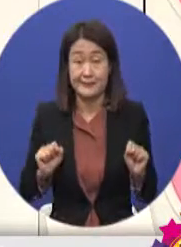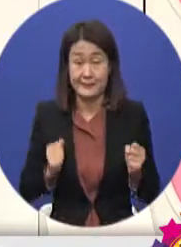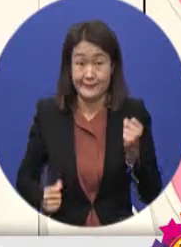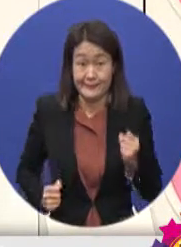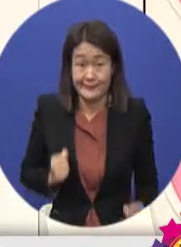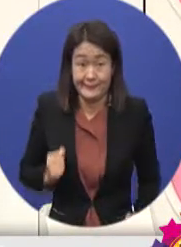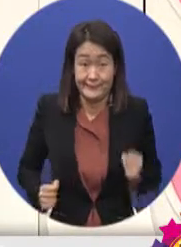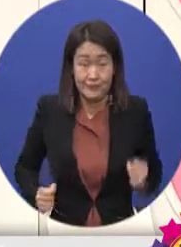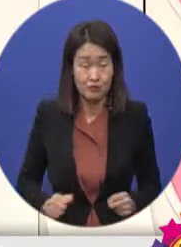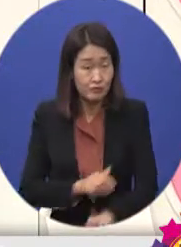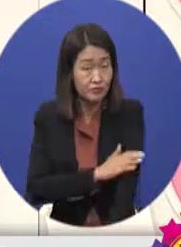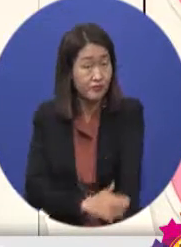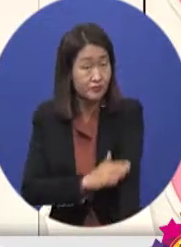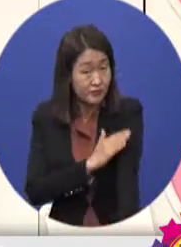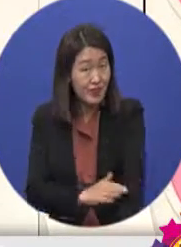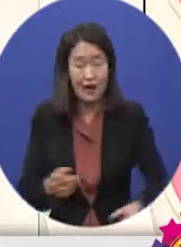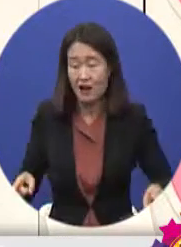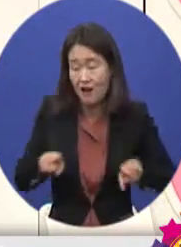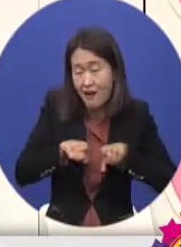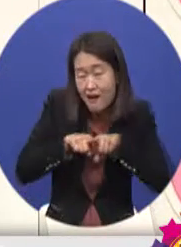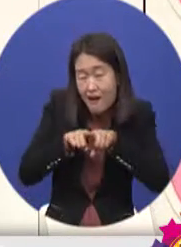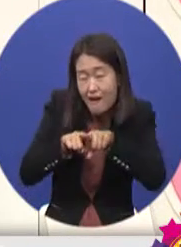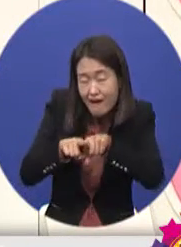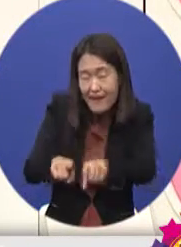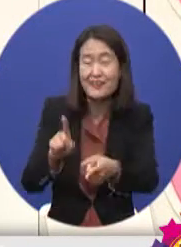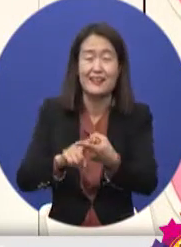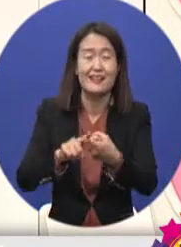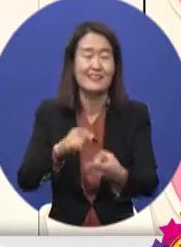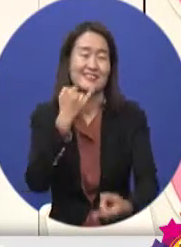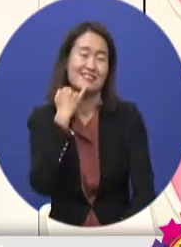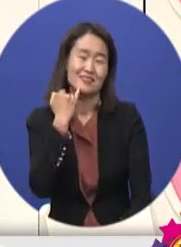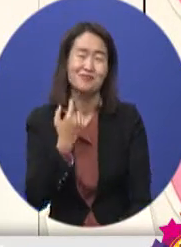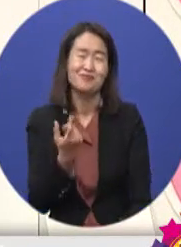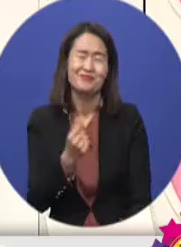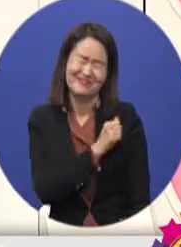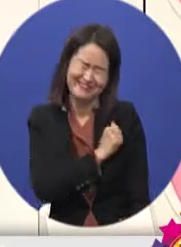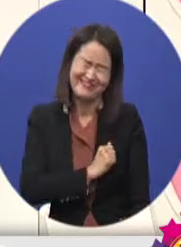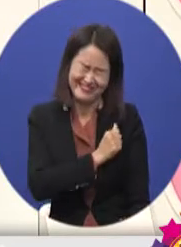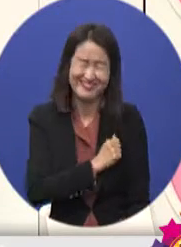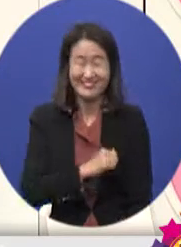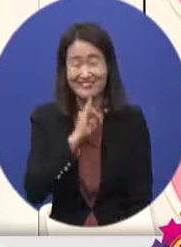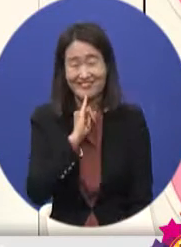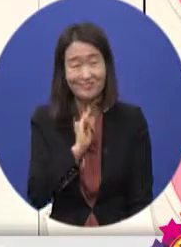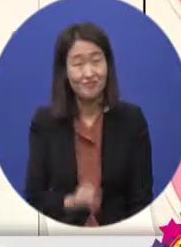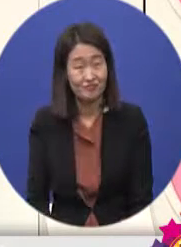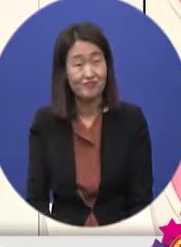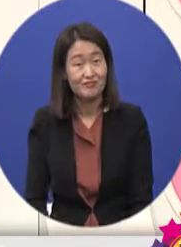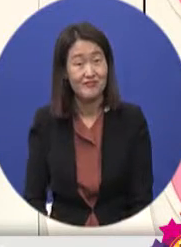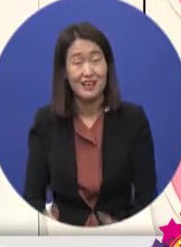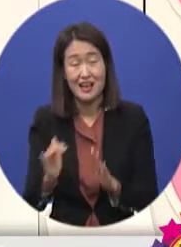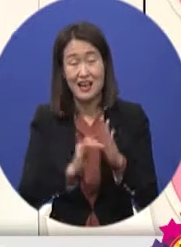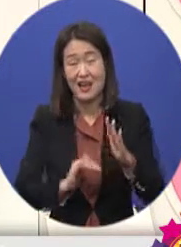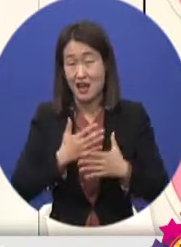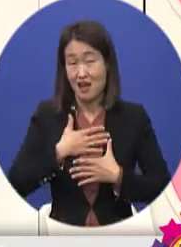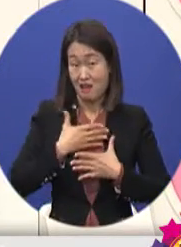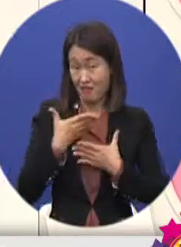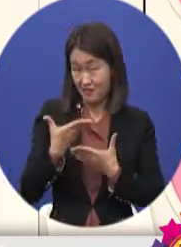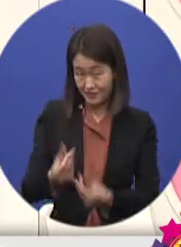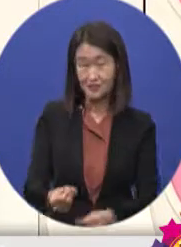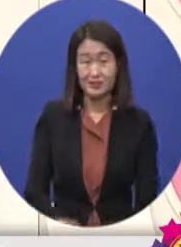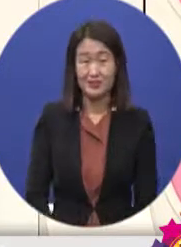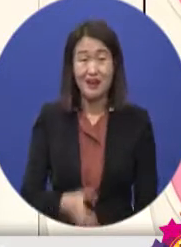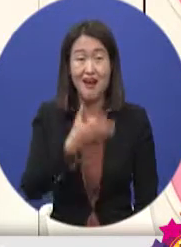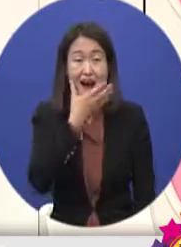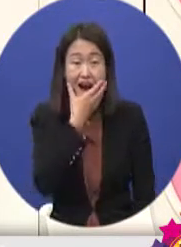운동하시고 그러시면은 같이 가는 거죠. 뭐 그 정도 아픈 거는. 그렇죠. 네, 가정이 편안하시고요. 네,